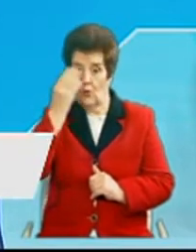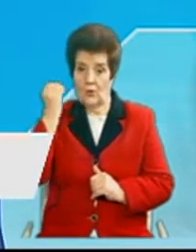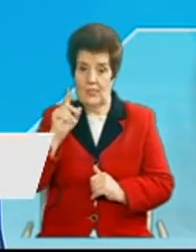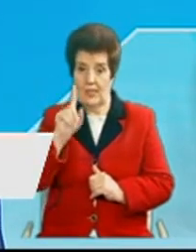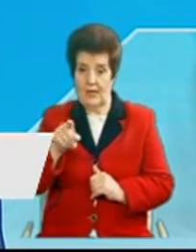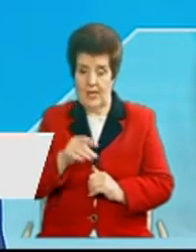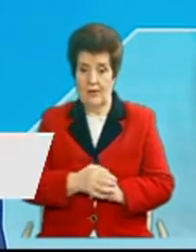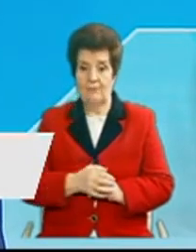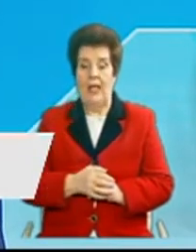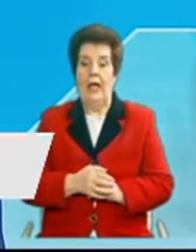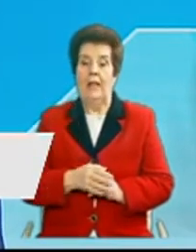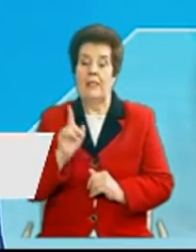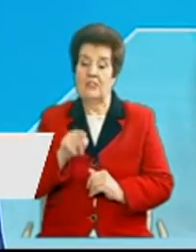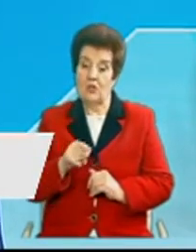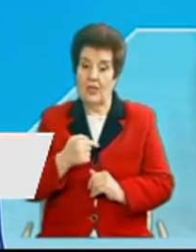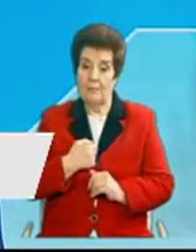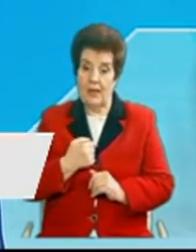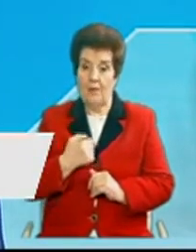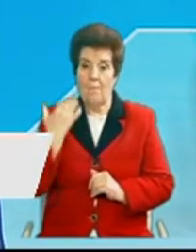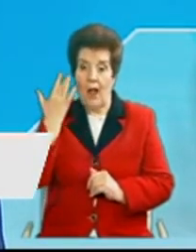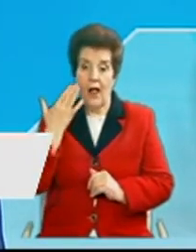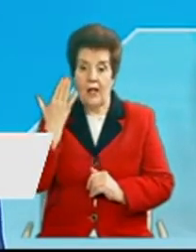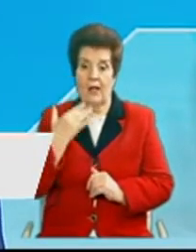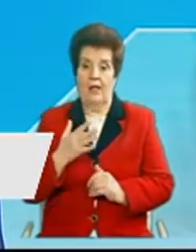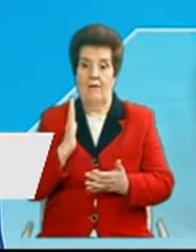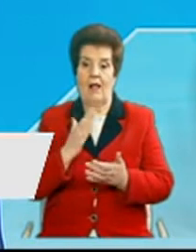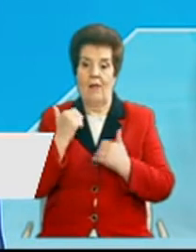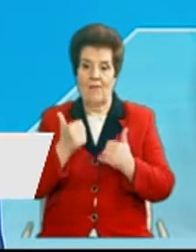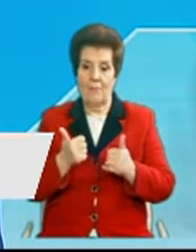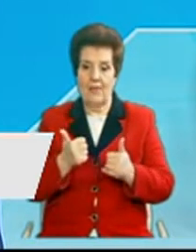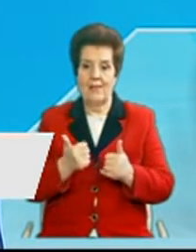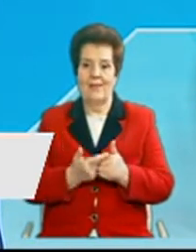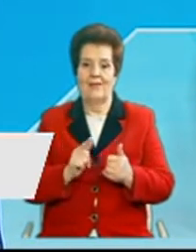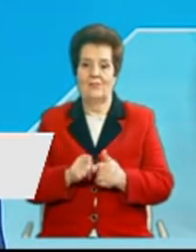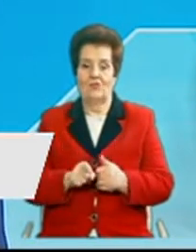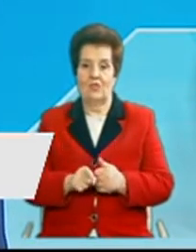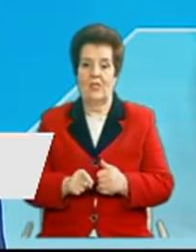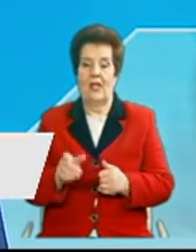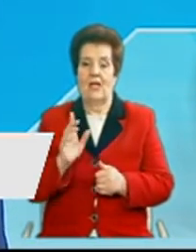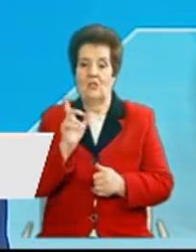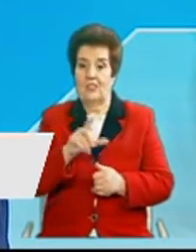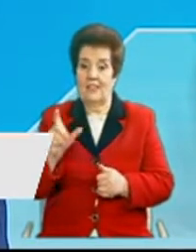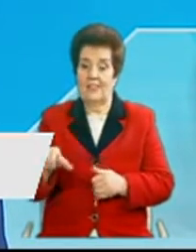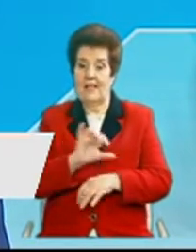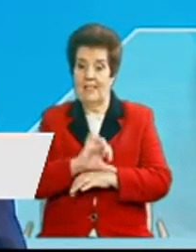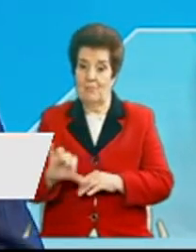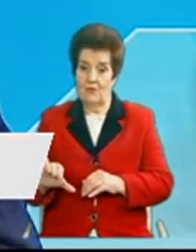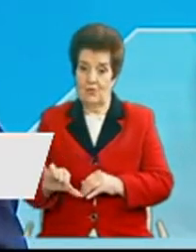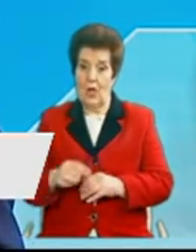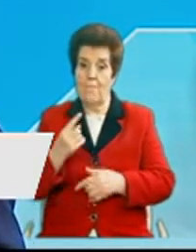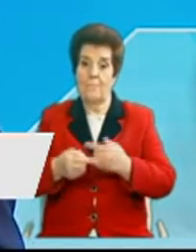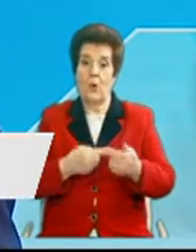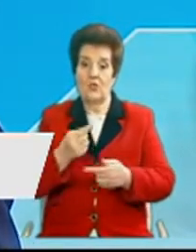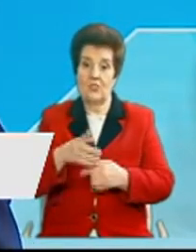ei. De aceea, părerea mea este că ar fi bine să implicăm cetățenii din diaspora și în